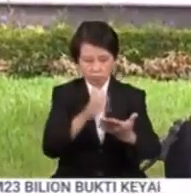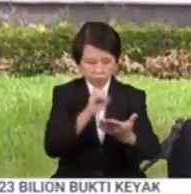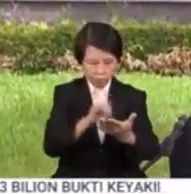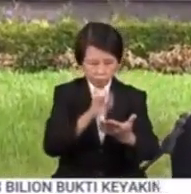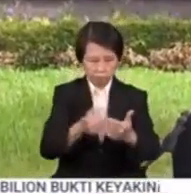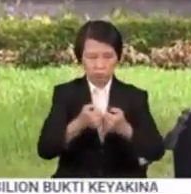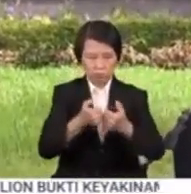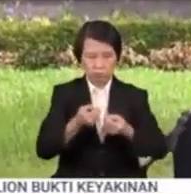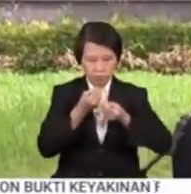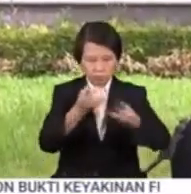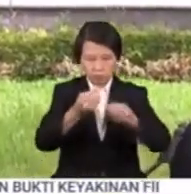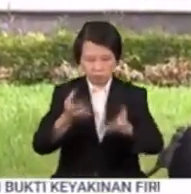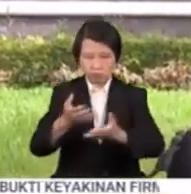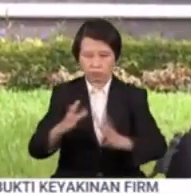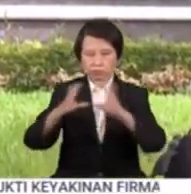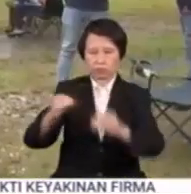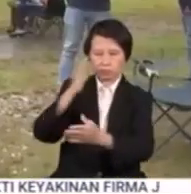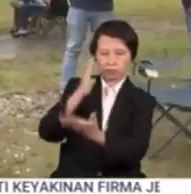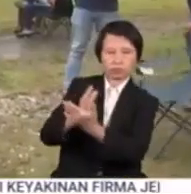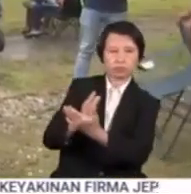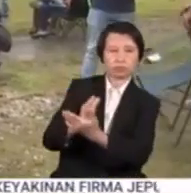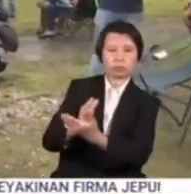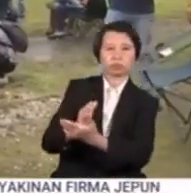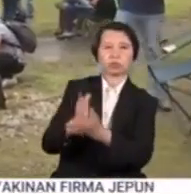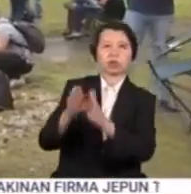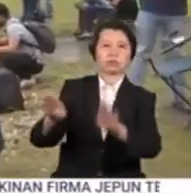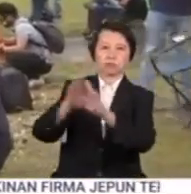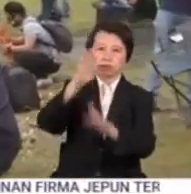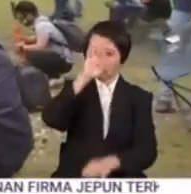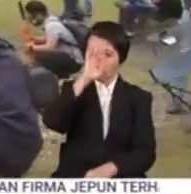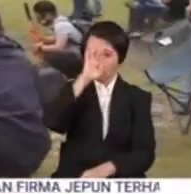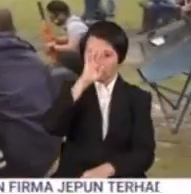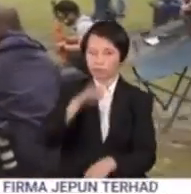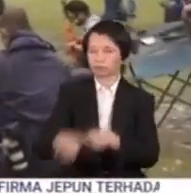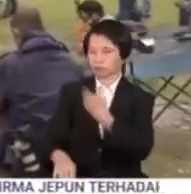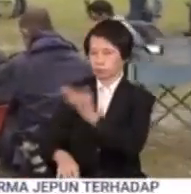maklumat bagi membanteras berita palsu. Andi Reza Rohadian, RTM.